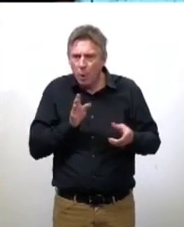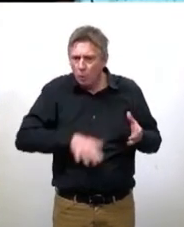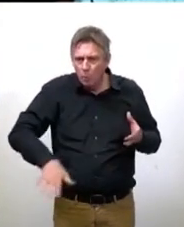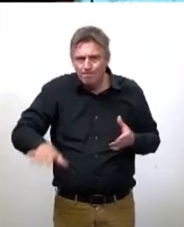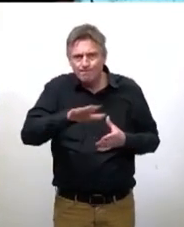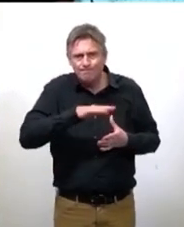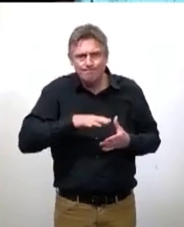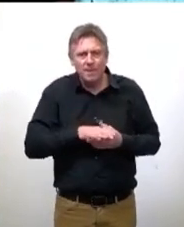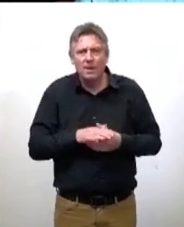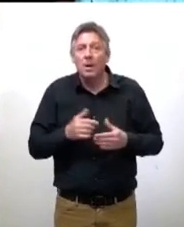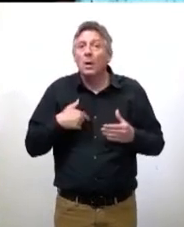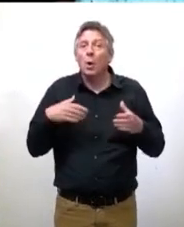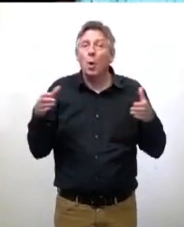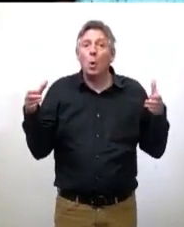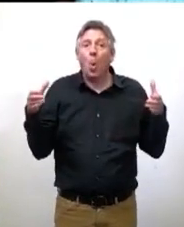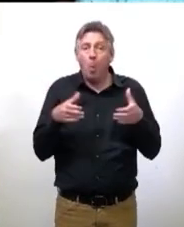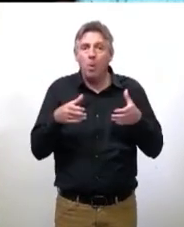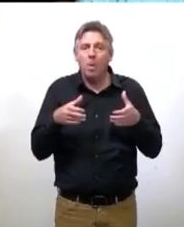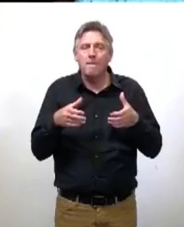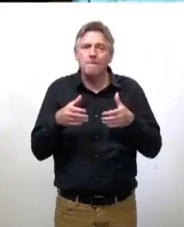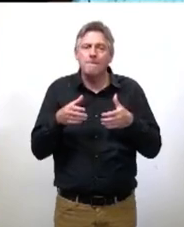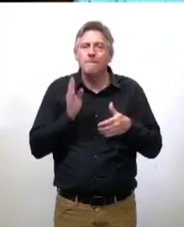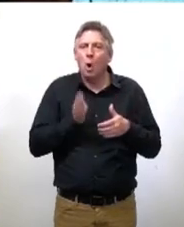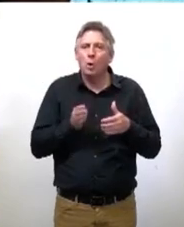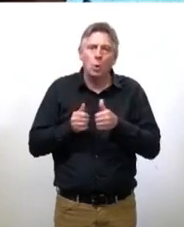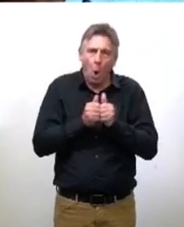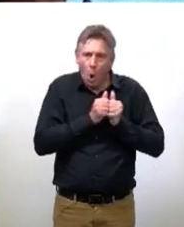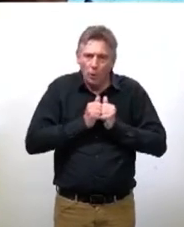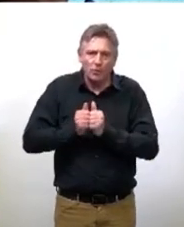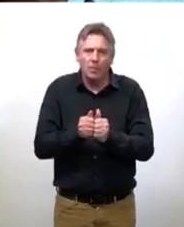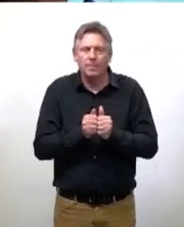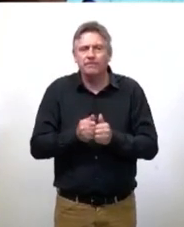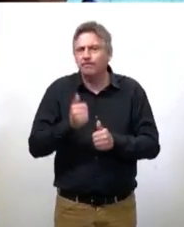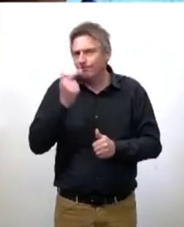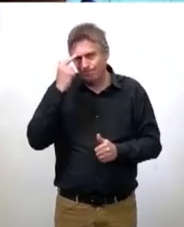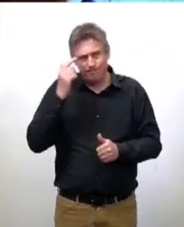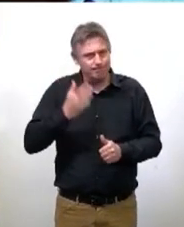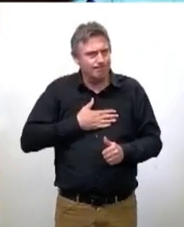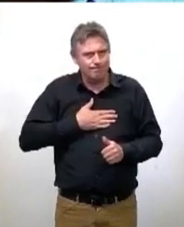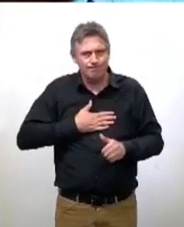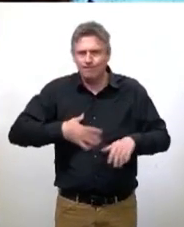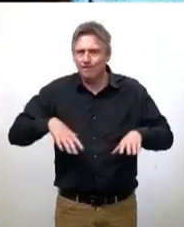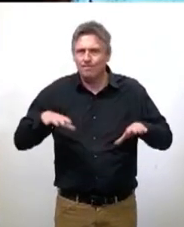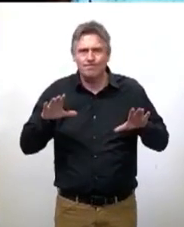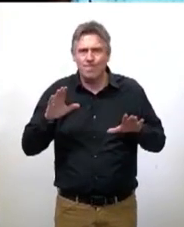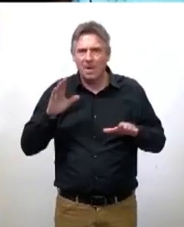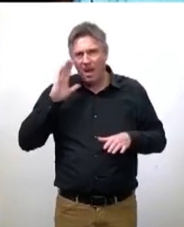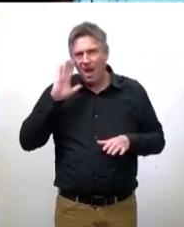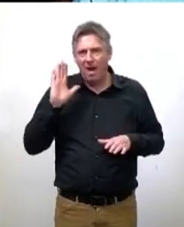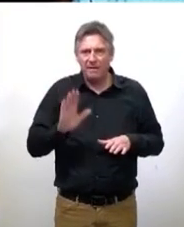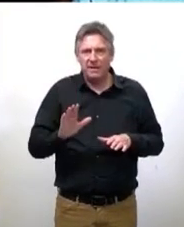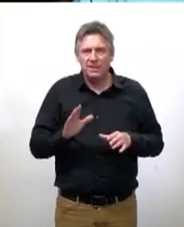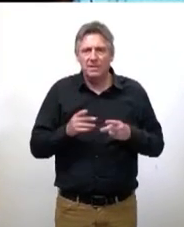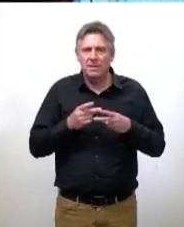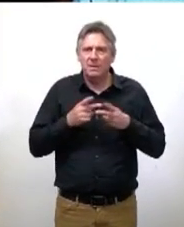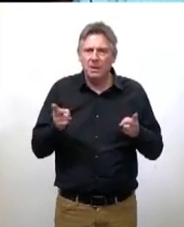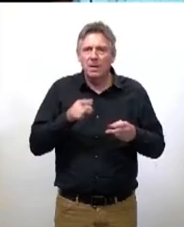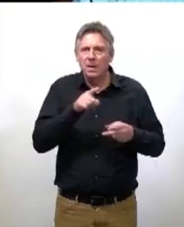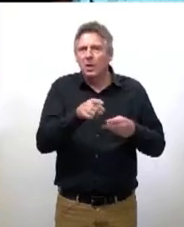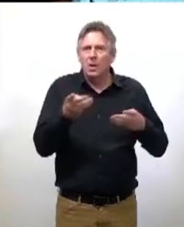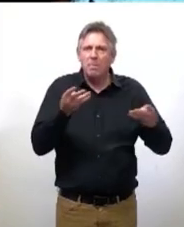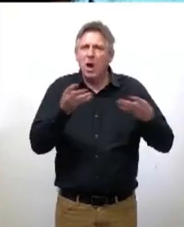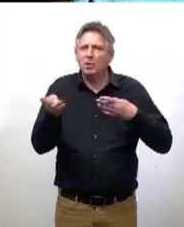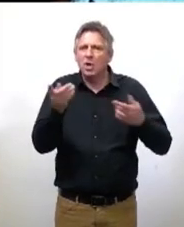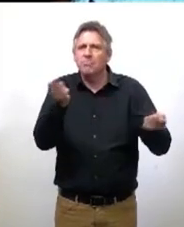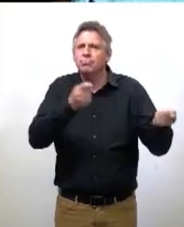alors au nom du groupe Bordeaux Ensemble, notre opposition sans détour à ce projet de naming. Non pas que nous ignorons les contraintes économiques